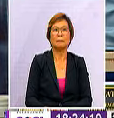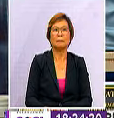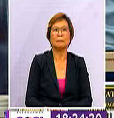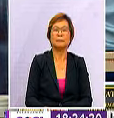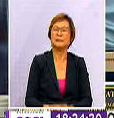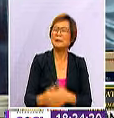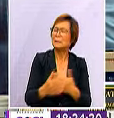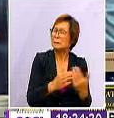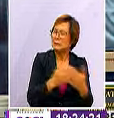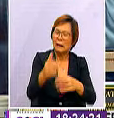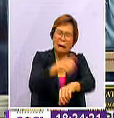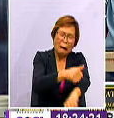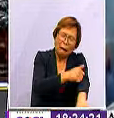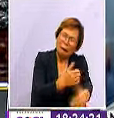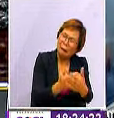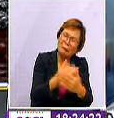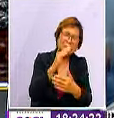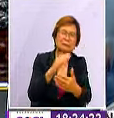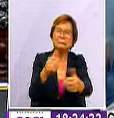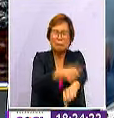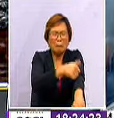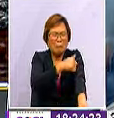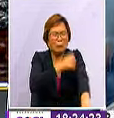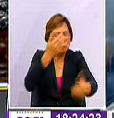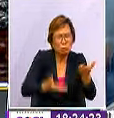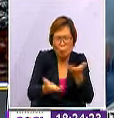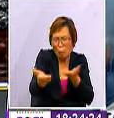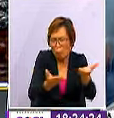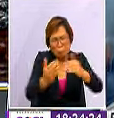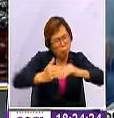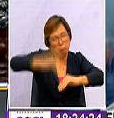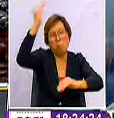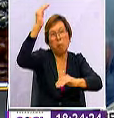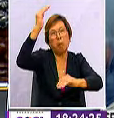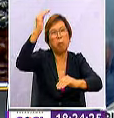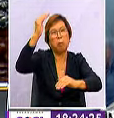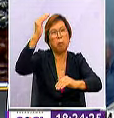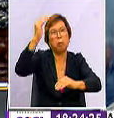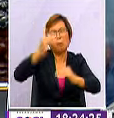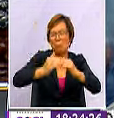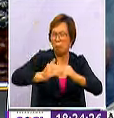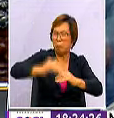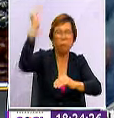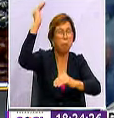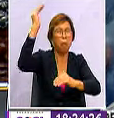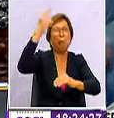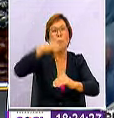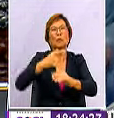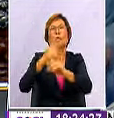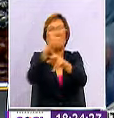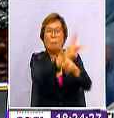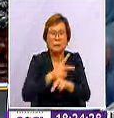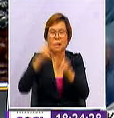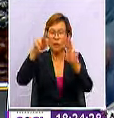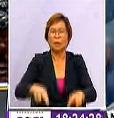Tanpa mengenal penat lelah, mereka telah berkhidmat melangkaui ekspektasi and rose beyond the call of duty untuk melindungi